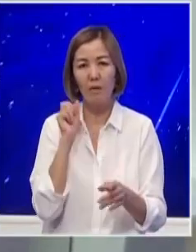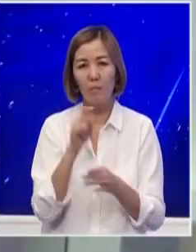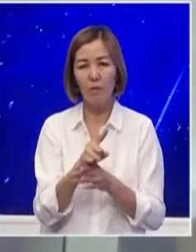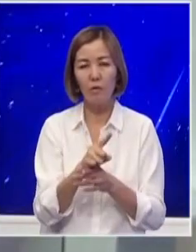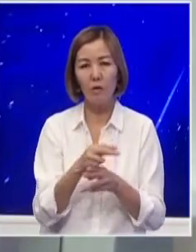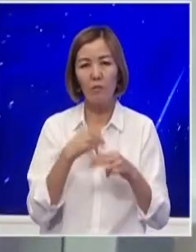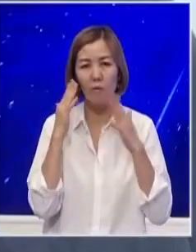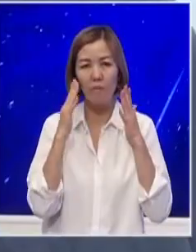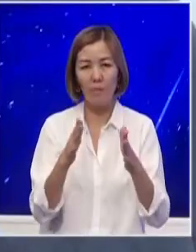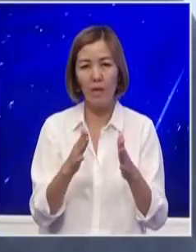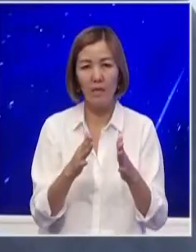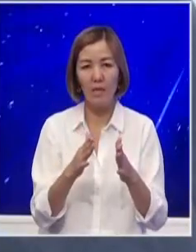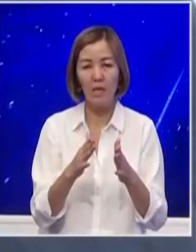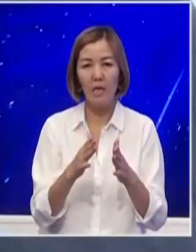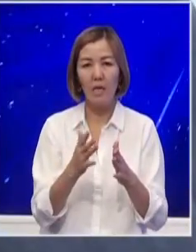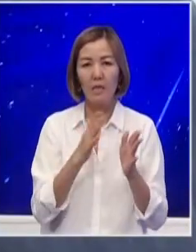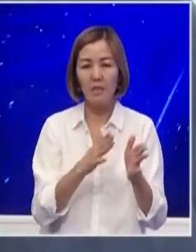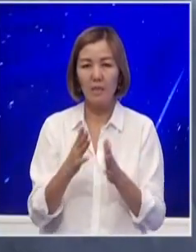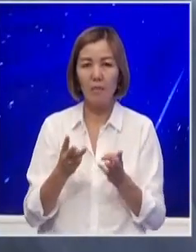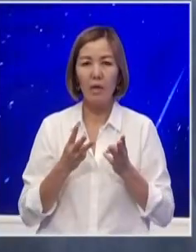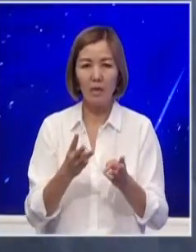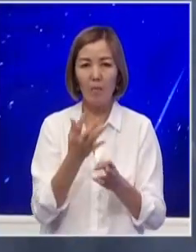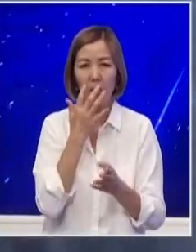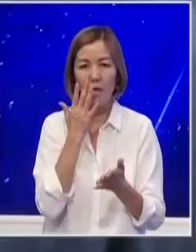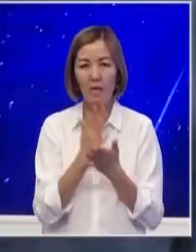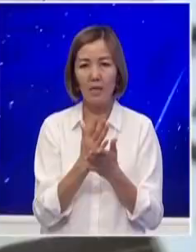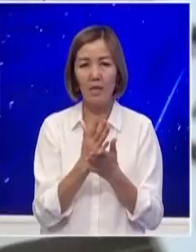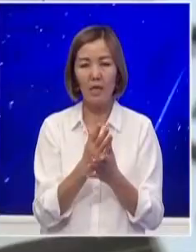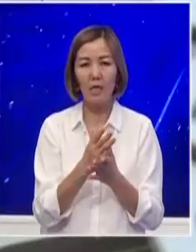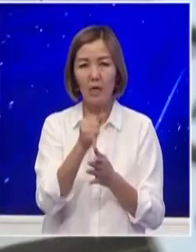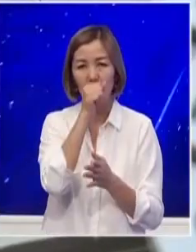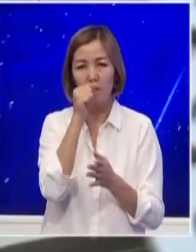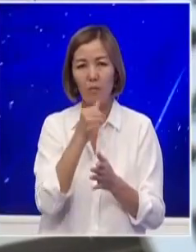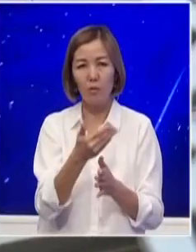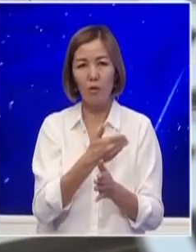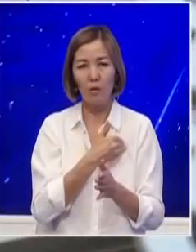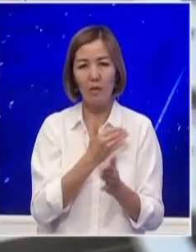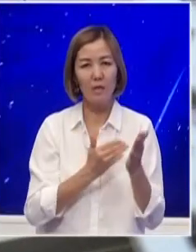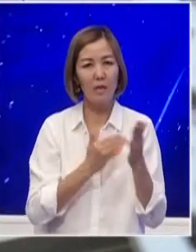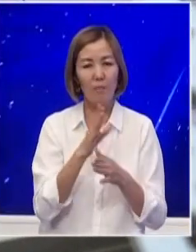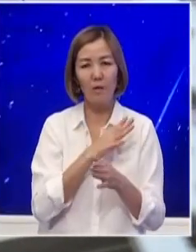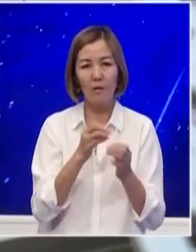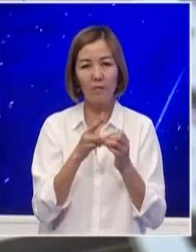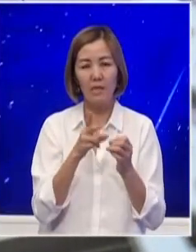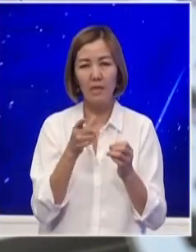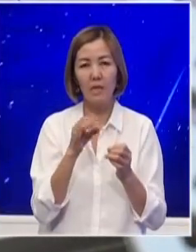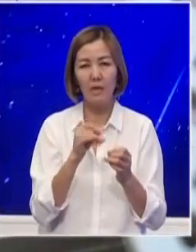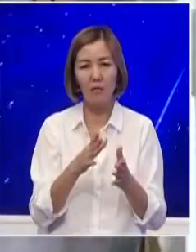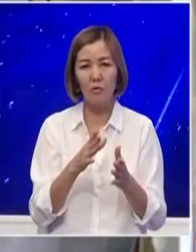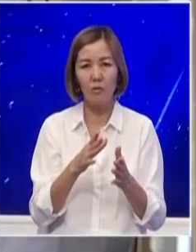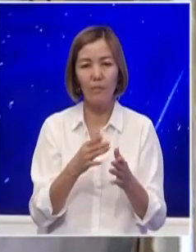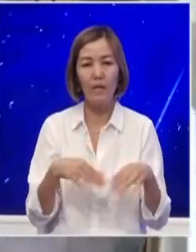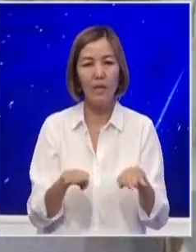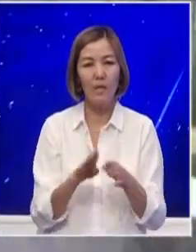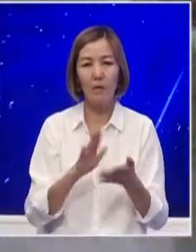поручил уделить особое внимание системе отопления музея, так как зимой температура в залах не превышает 12 градусов. Отметив, что при